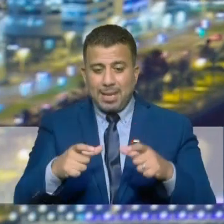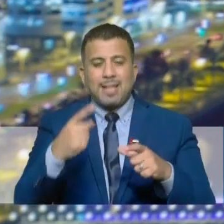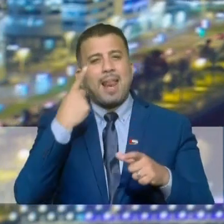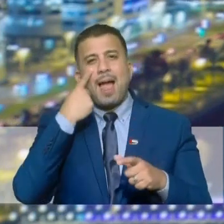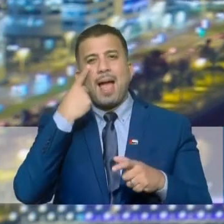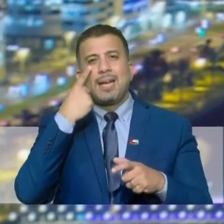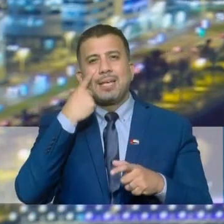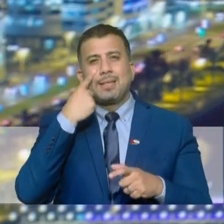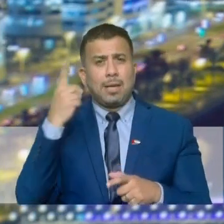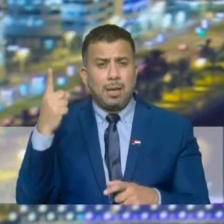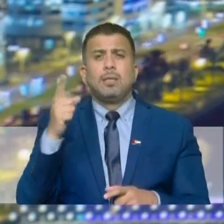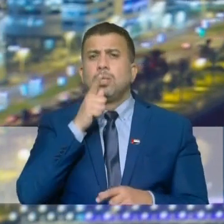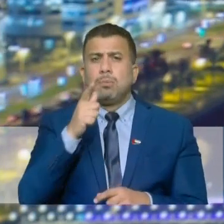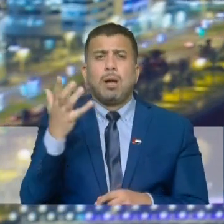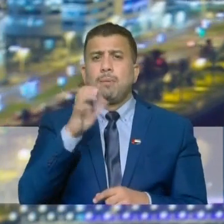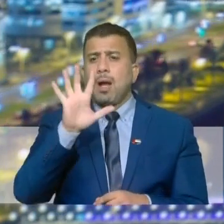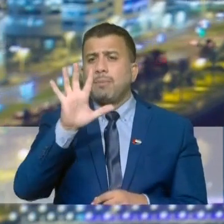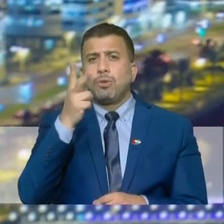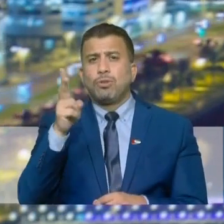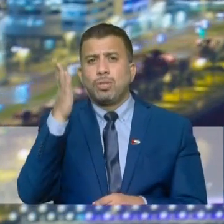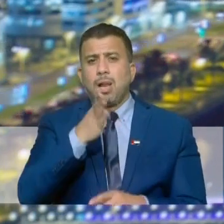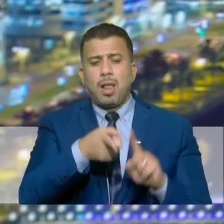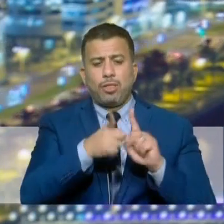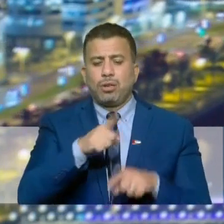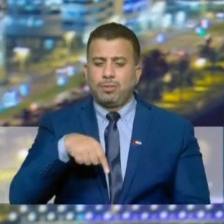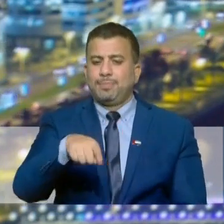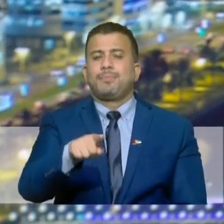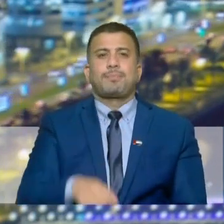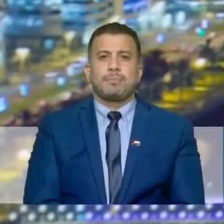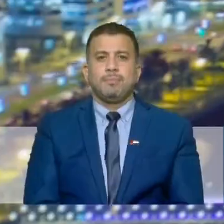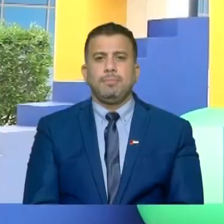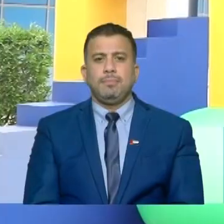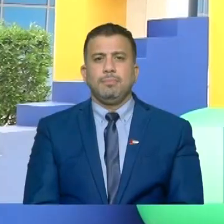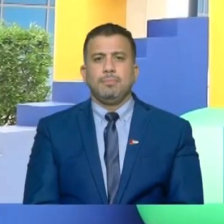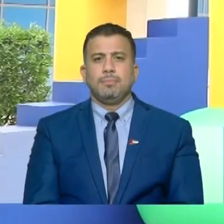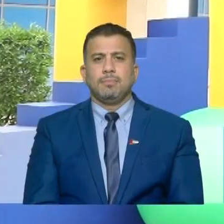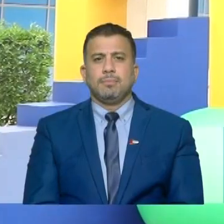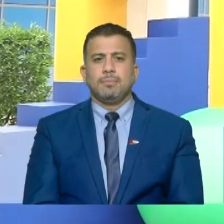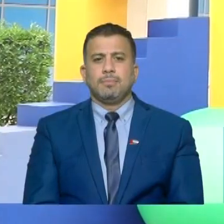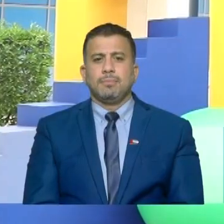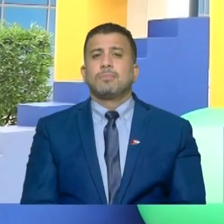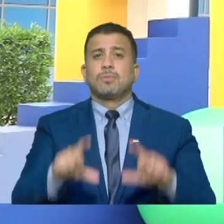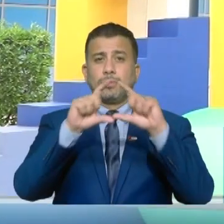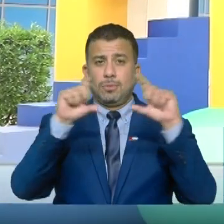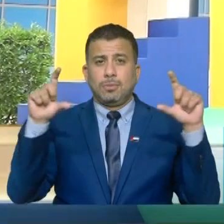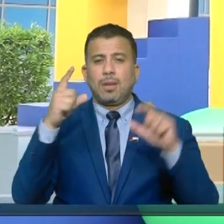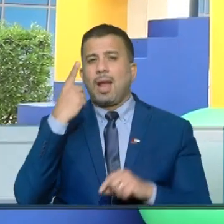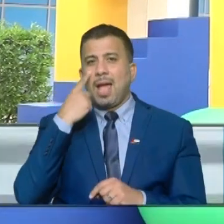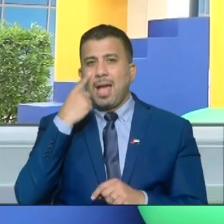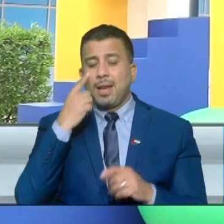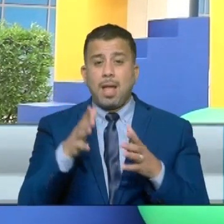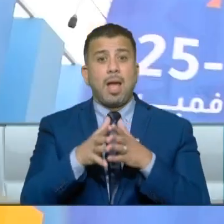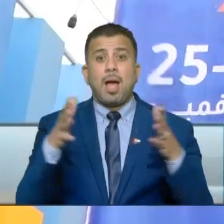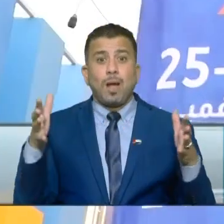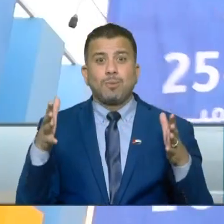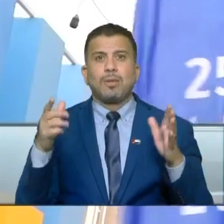العينه ويستمر حتى الخ من نوفمبر الجاري تحت شعار العين او سالك